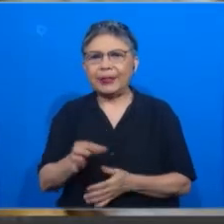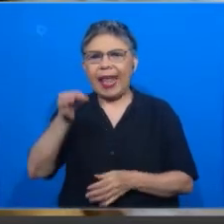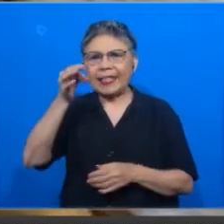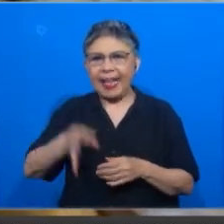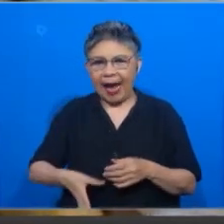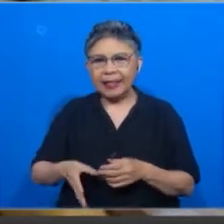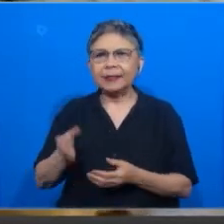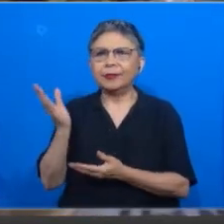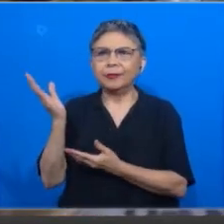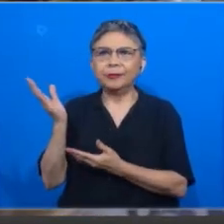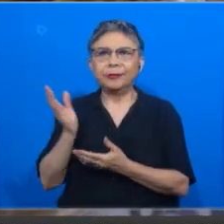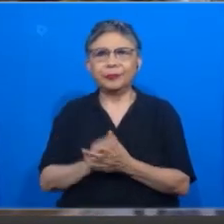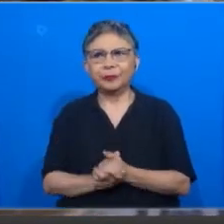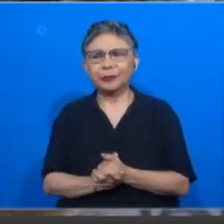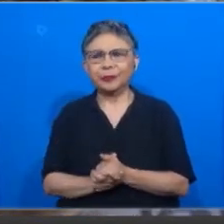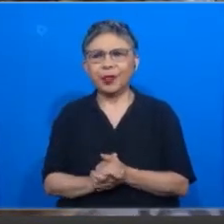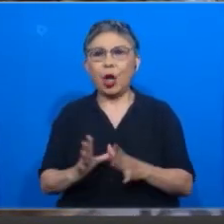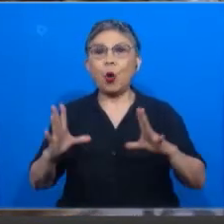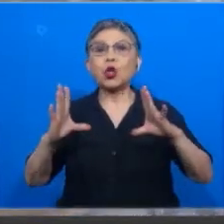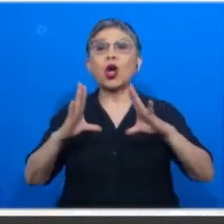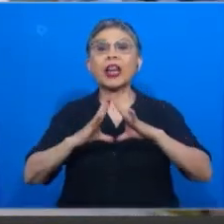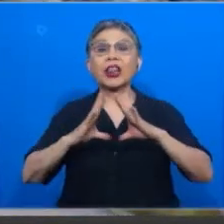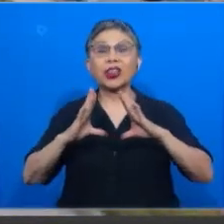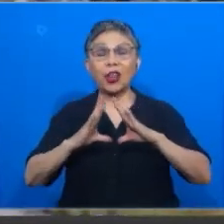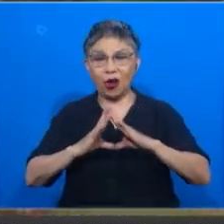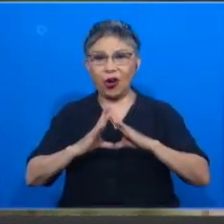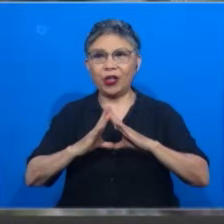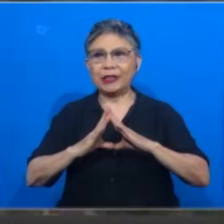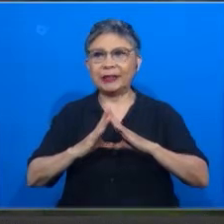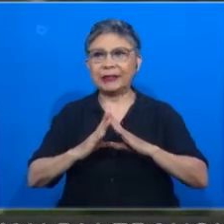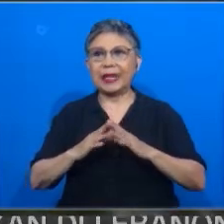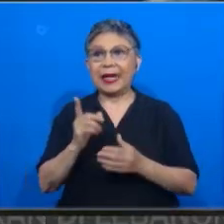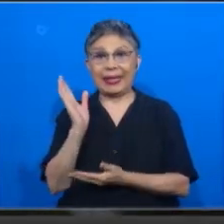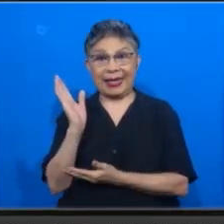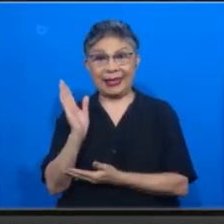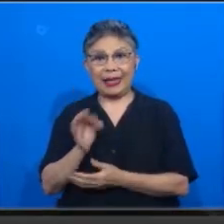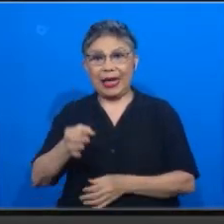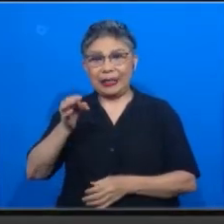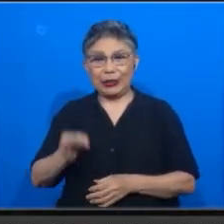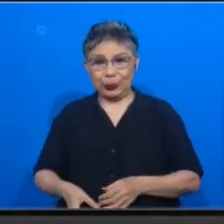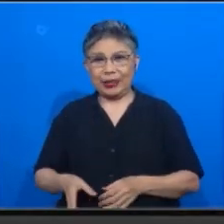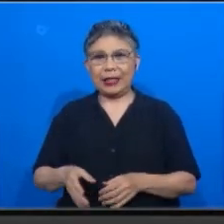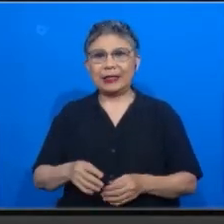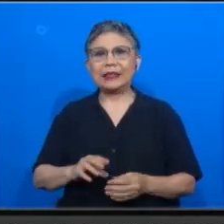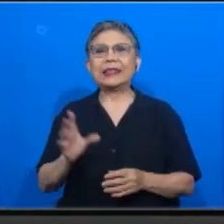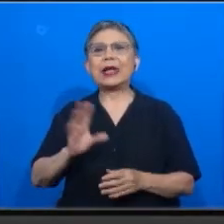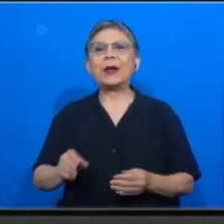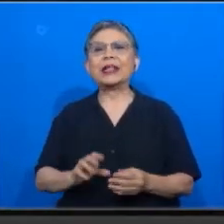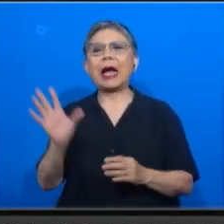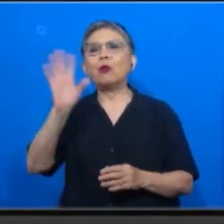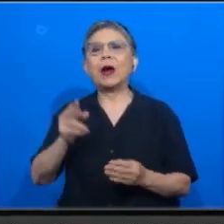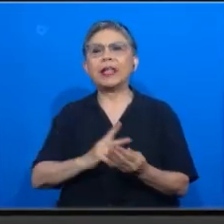Kulineran kali ini bertemakan makan desa nih. Nah, langsung saja kita menuju Desa Tamiajeng, Kecamatan Trawas,